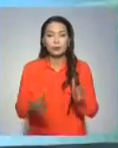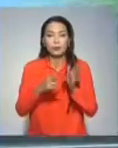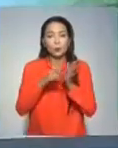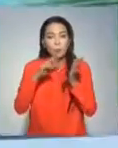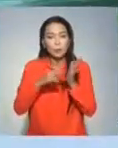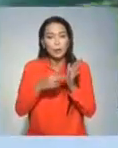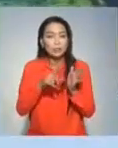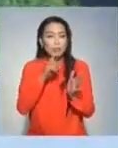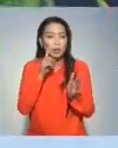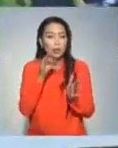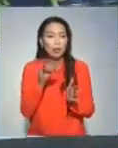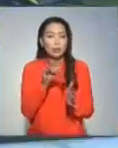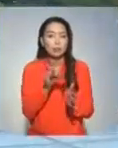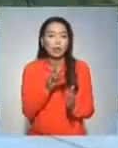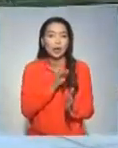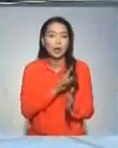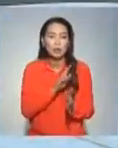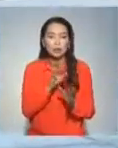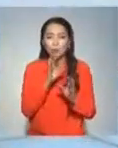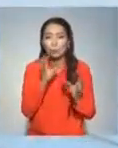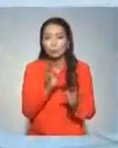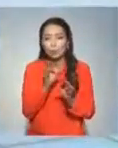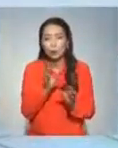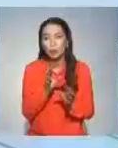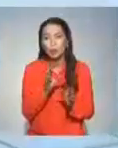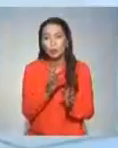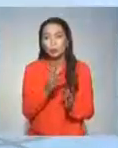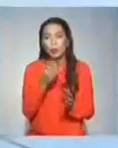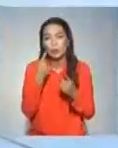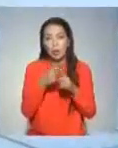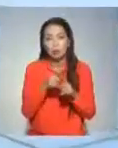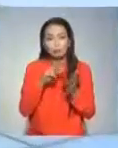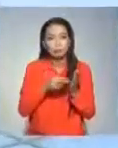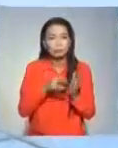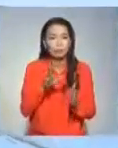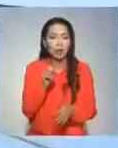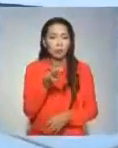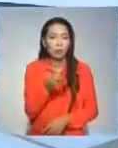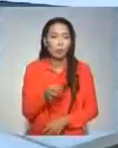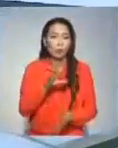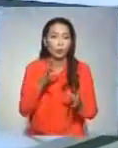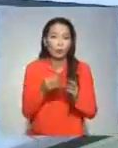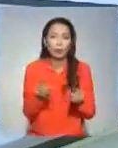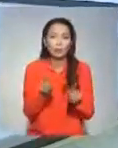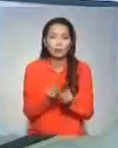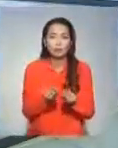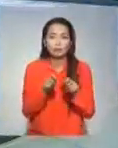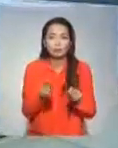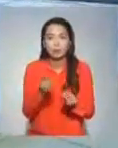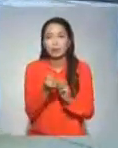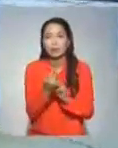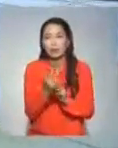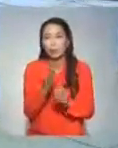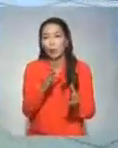8 проектов зеленых и ресурсосберегающих технологий реализуют в Акмолинской области. Всего таких объектов в регионе 13 на общую сумму инвестиций